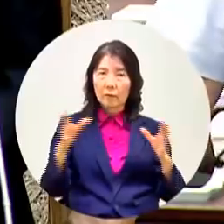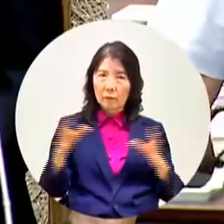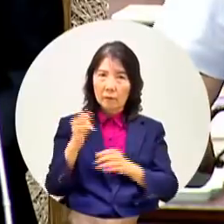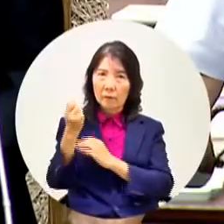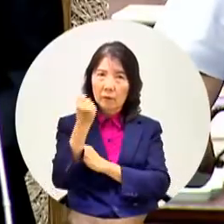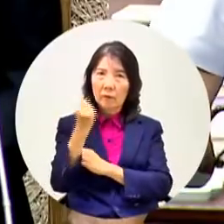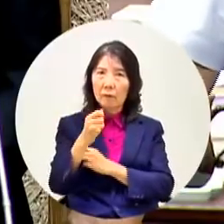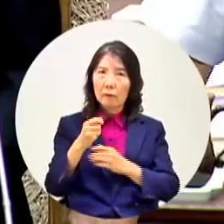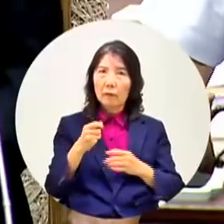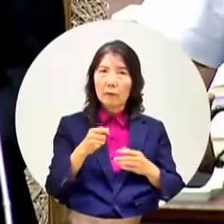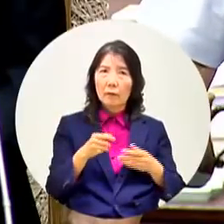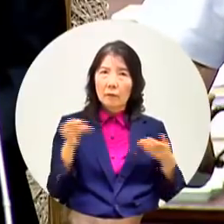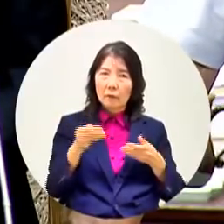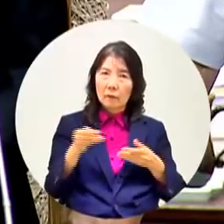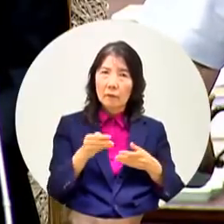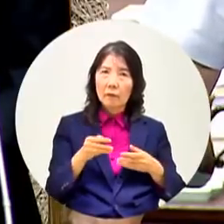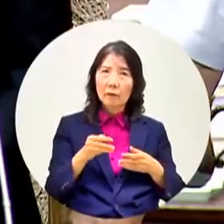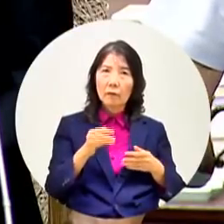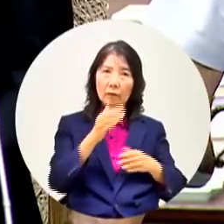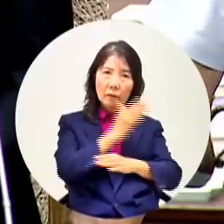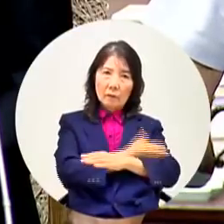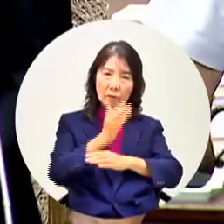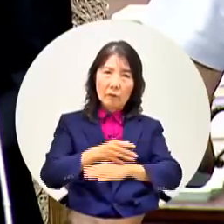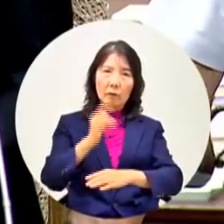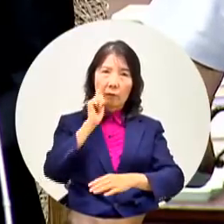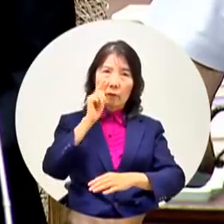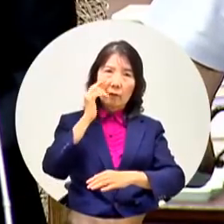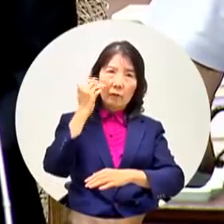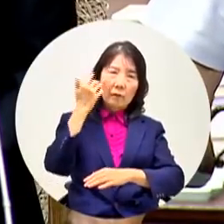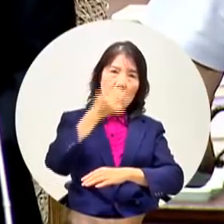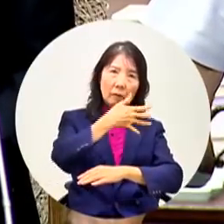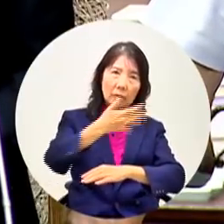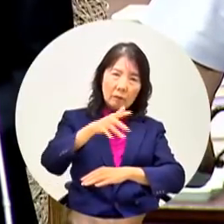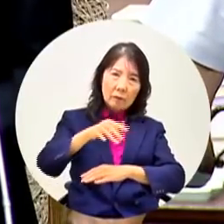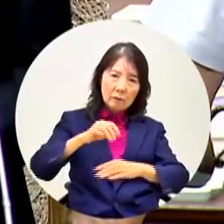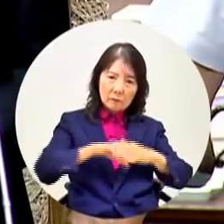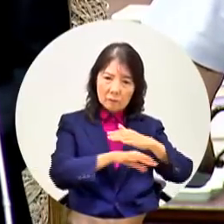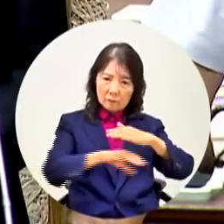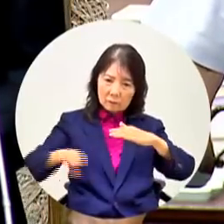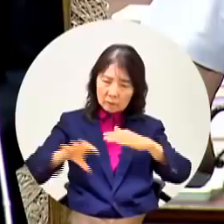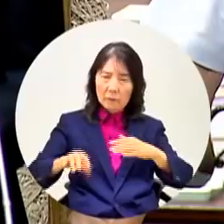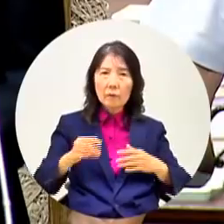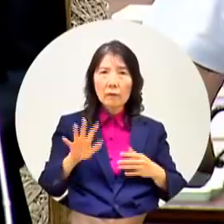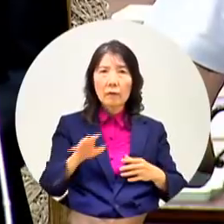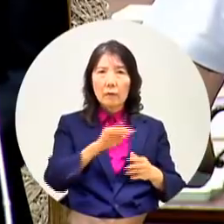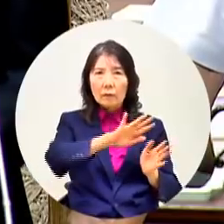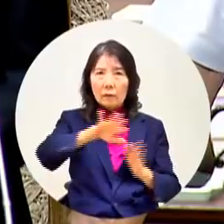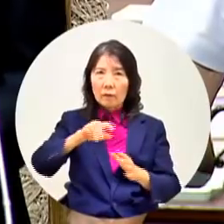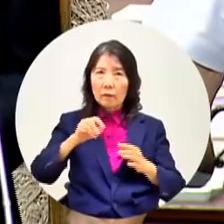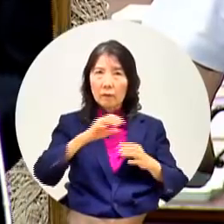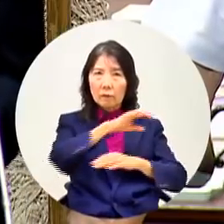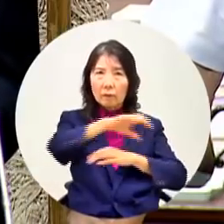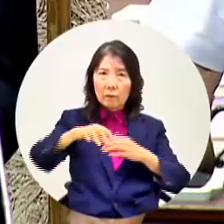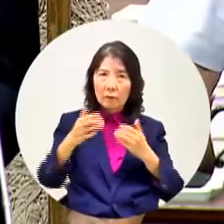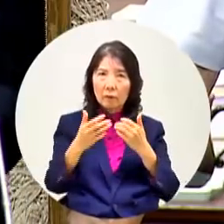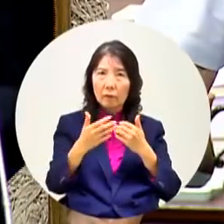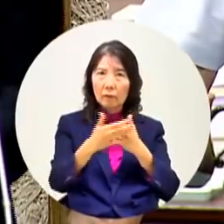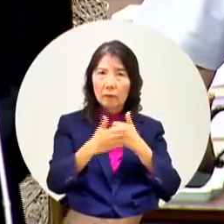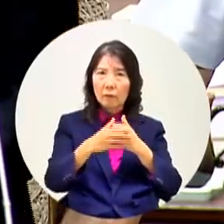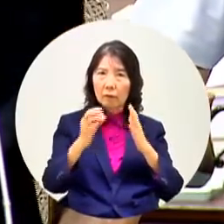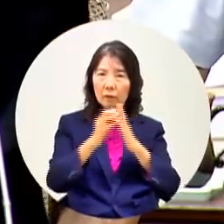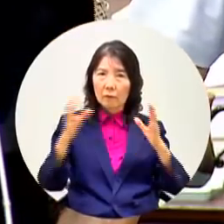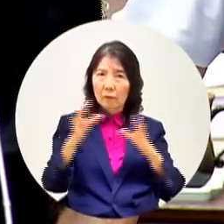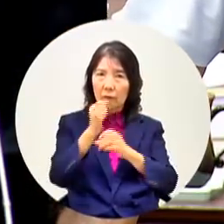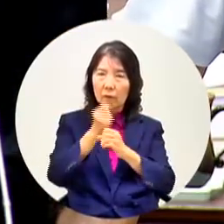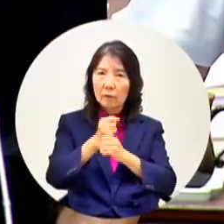用工程的方法，包括截流以及污水下水道的部分，那其他的管制的部分我们可以跟环保局一起来合作。 跟